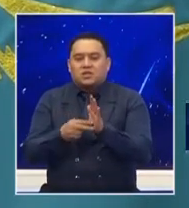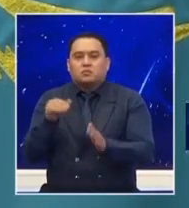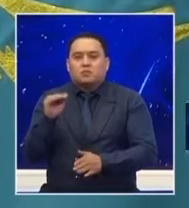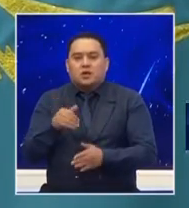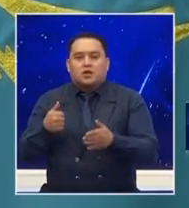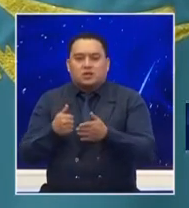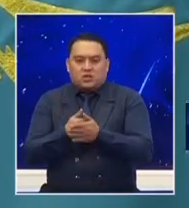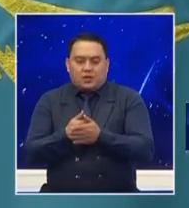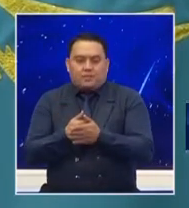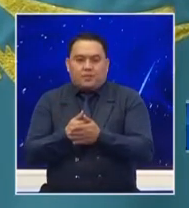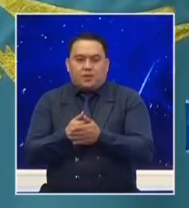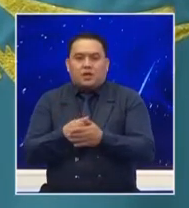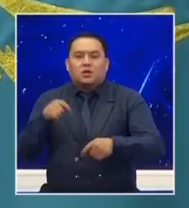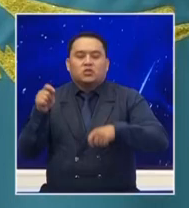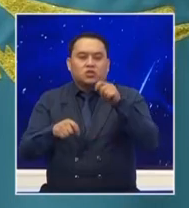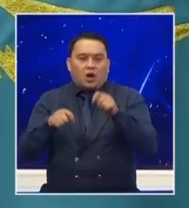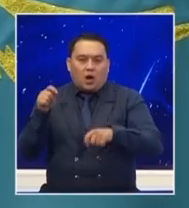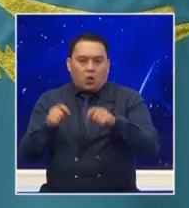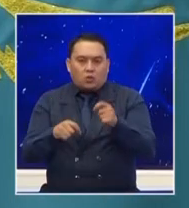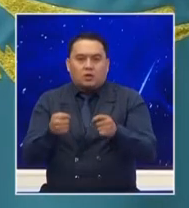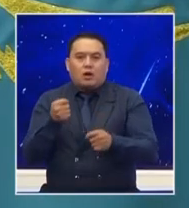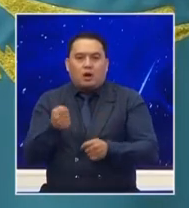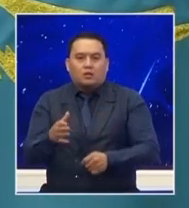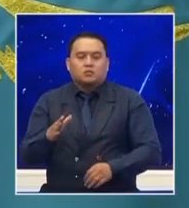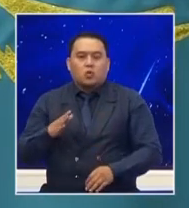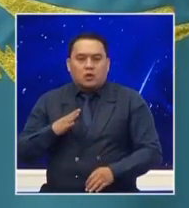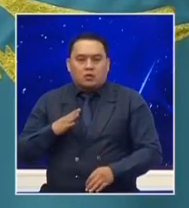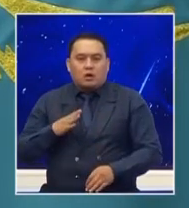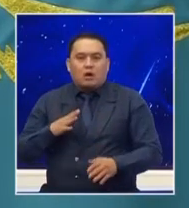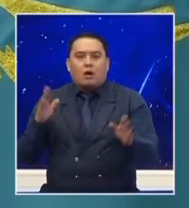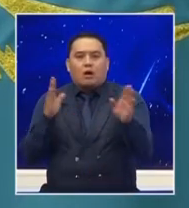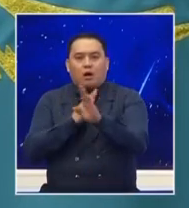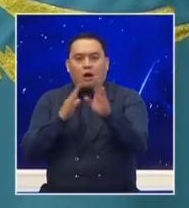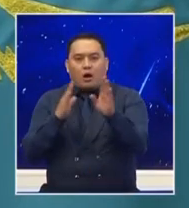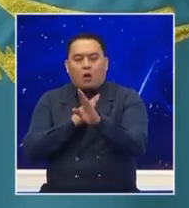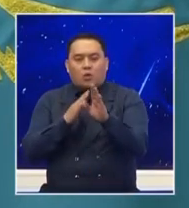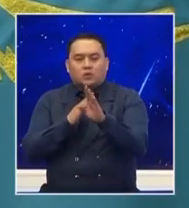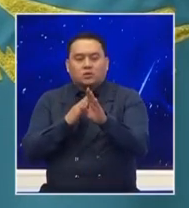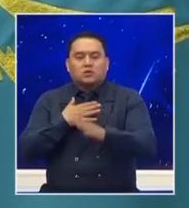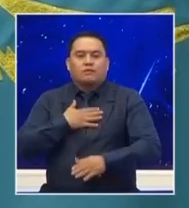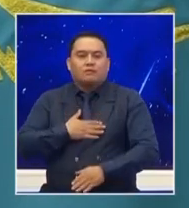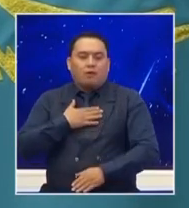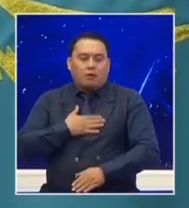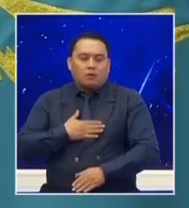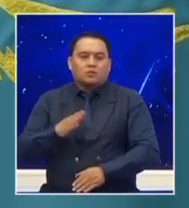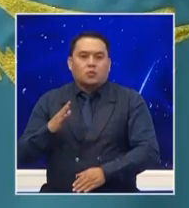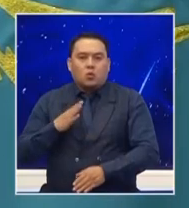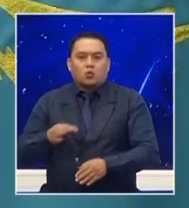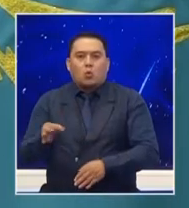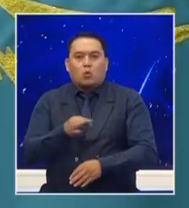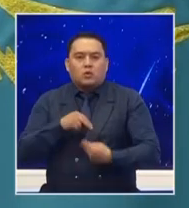жетті. Жауын шашының аз болып, ауа райының қолайсыздығына қарамастан